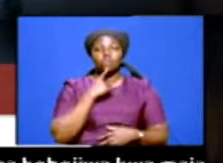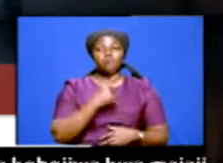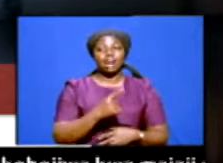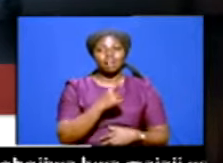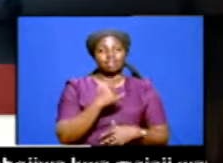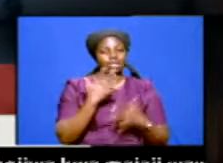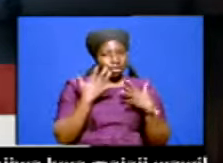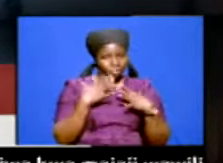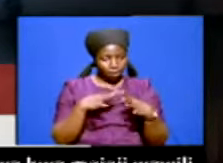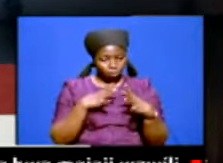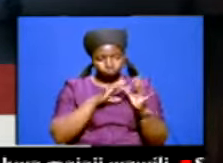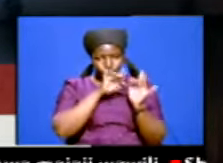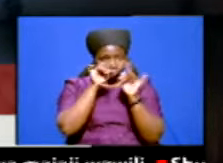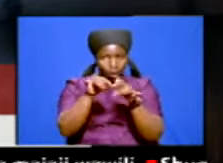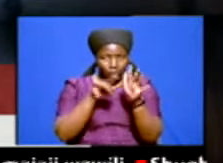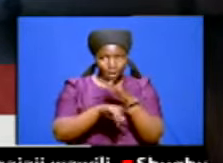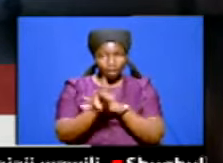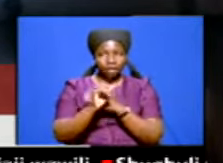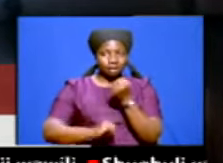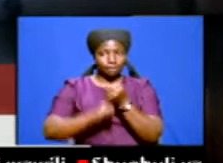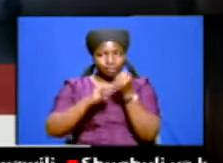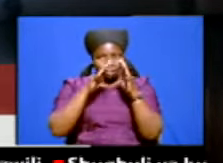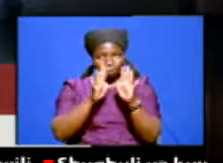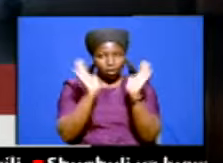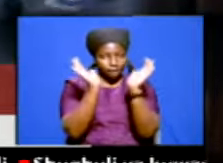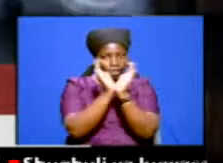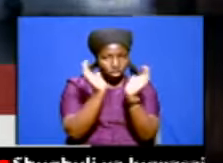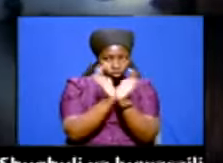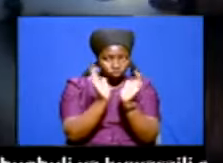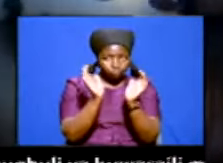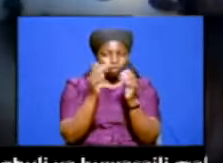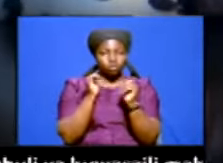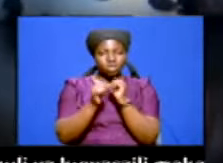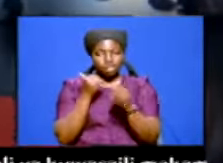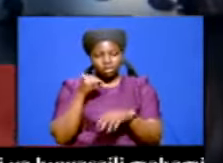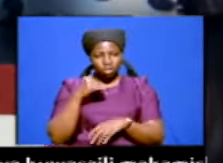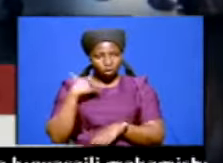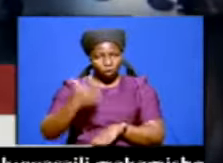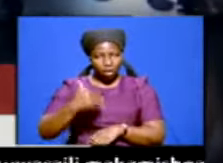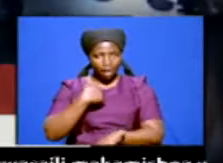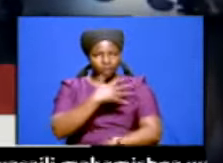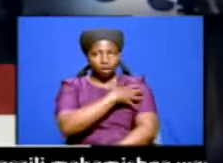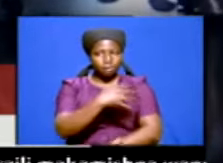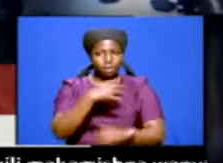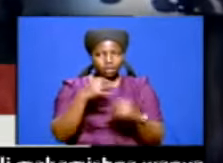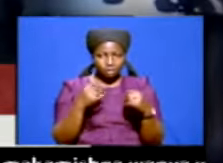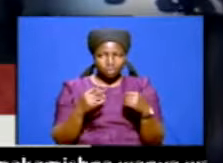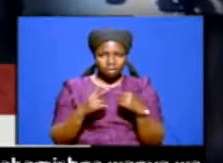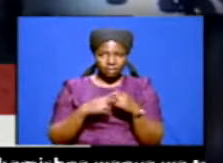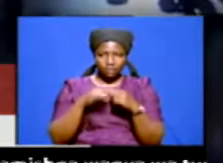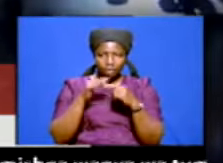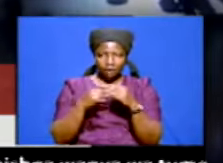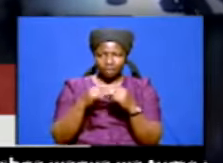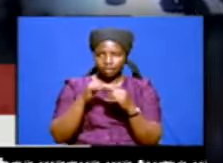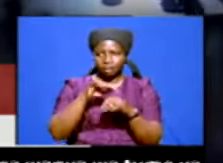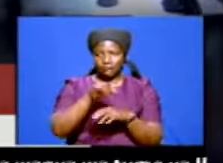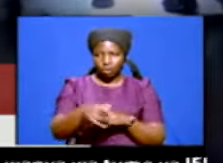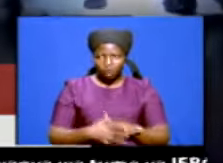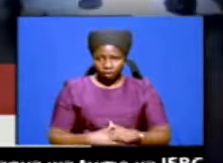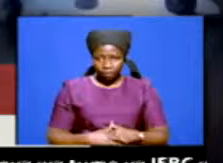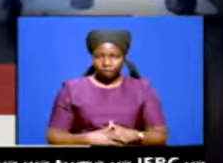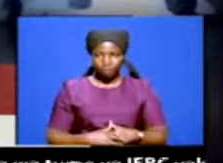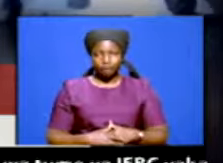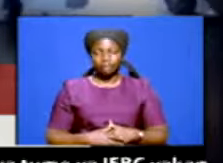huo wa mashabiki 1068, akiwamo rais wa Ufaransa Emmanuel Macron, bitaifa wa Marekani Jill Biden